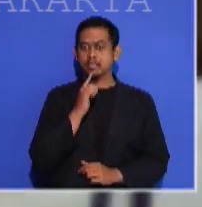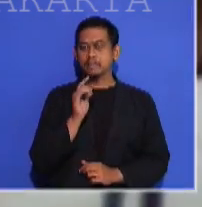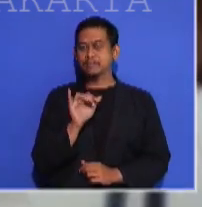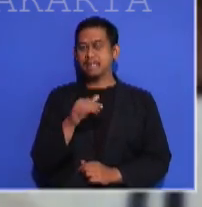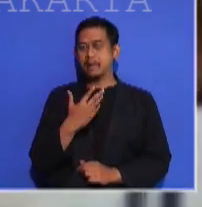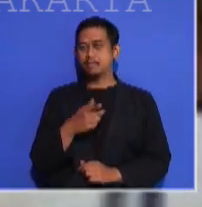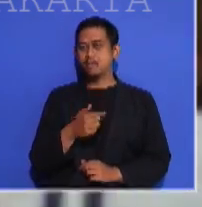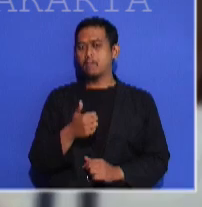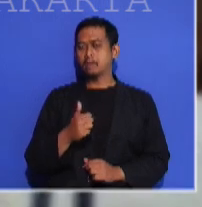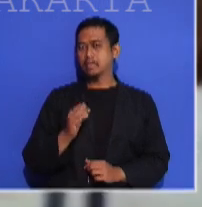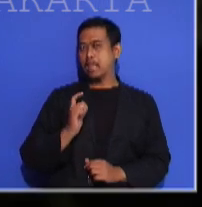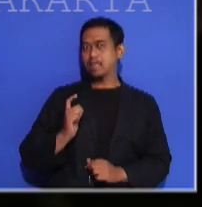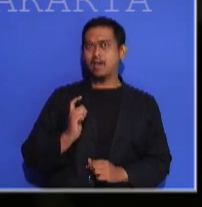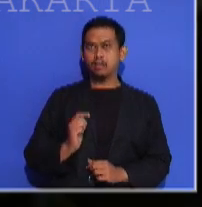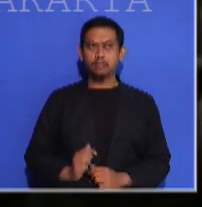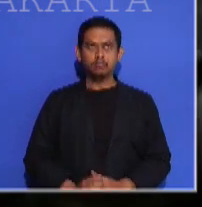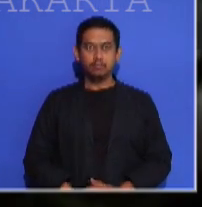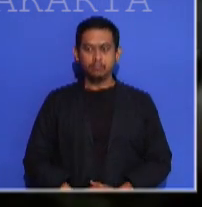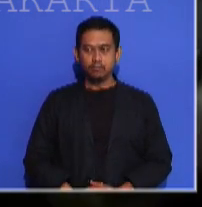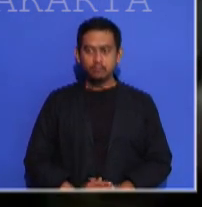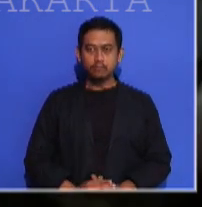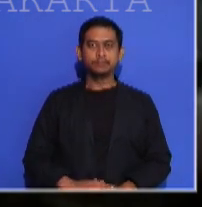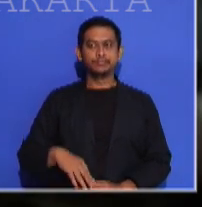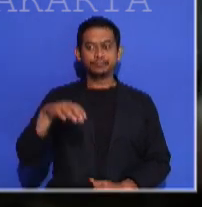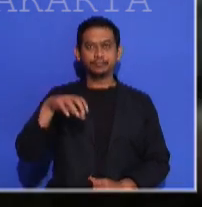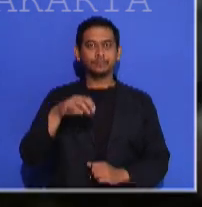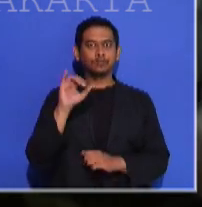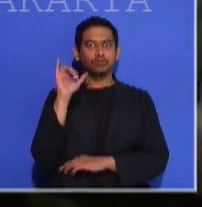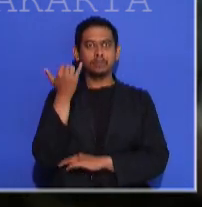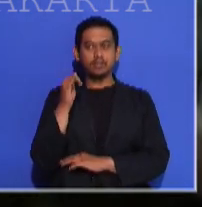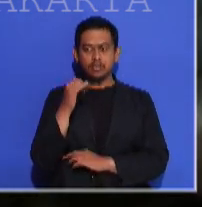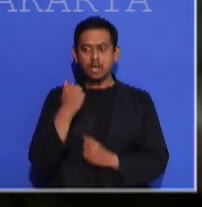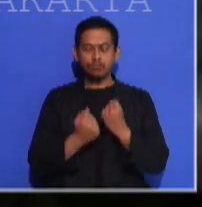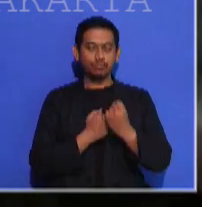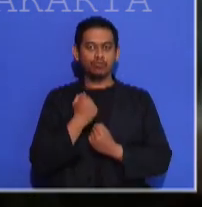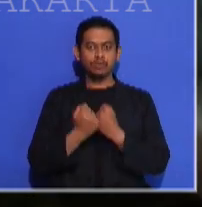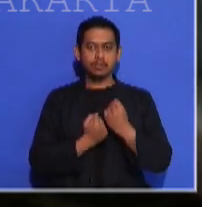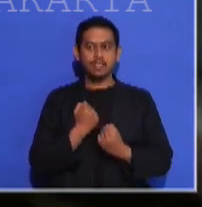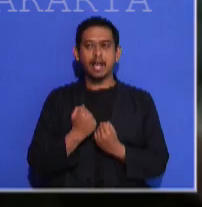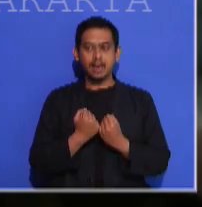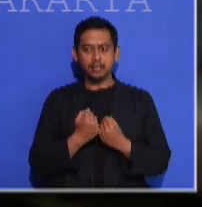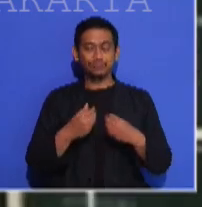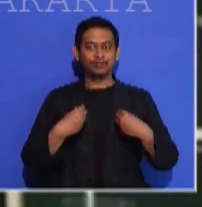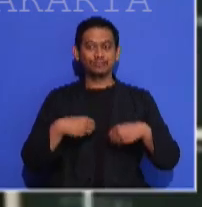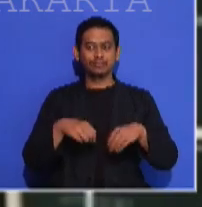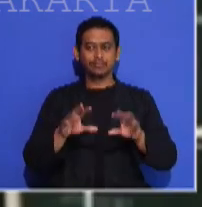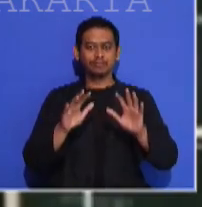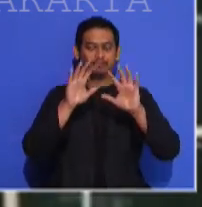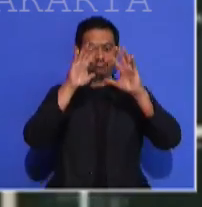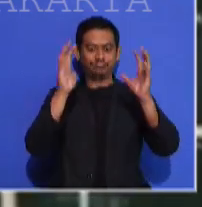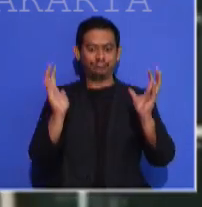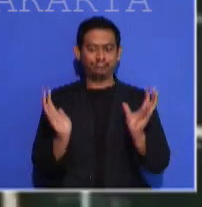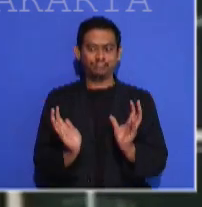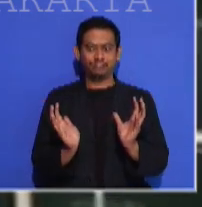Salah satunggaling laladan ing DIY ingkang saperangan warganipun nindakaken usaha damel kerajinan sengkeran perkutut inggih menika